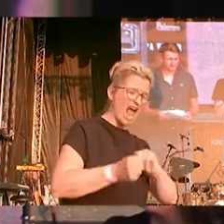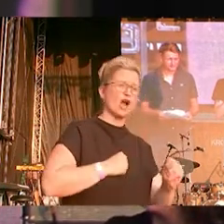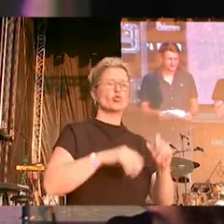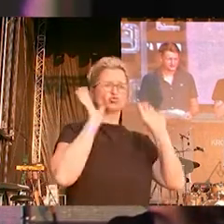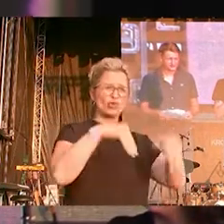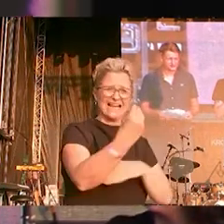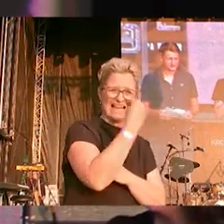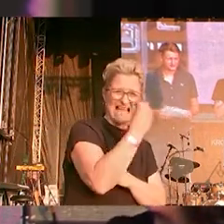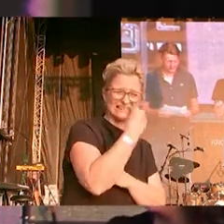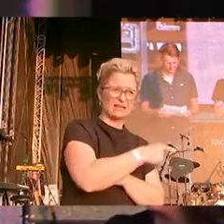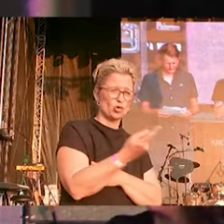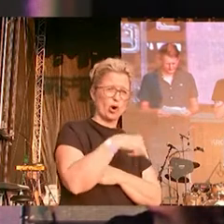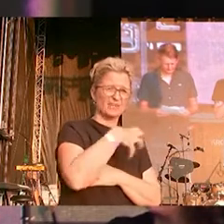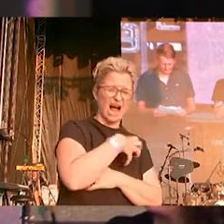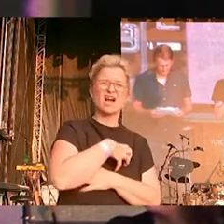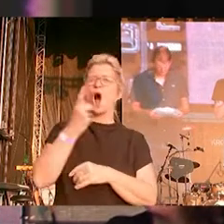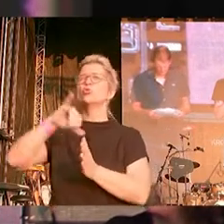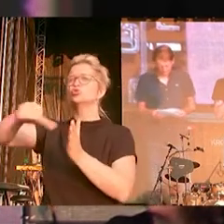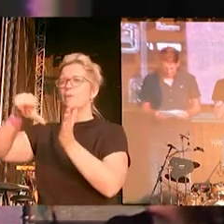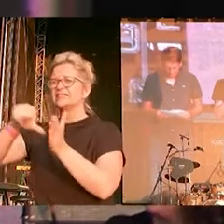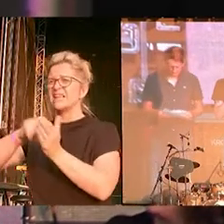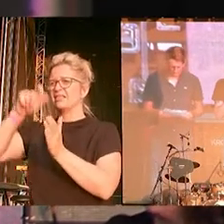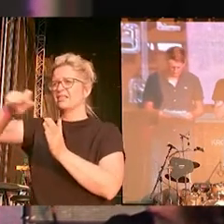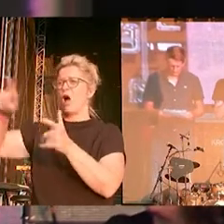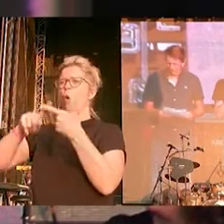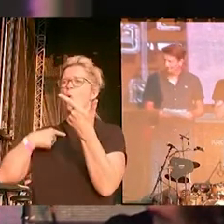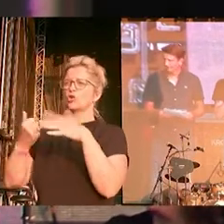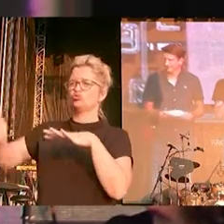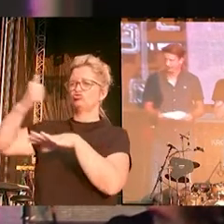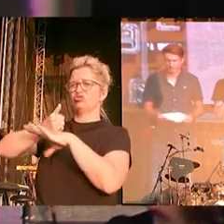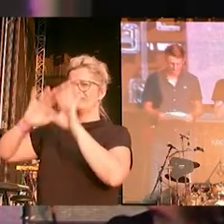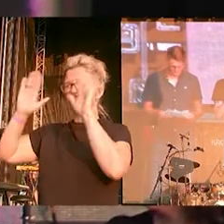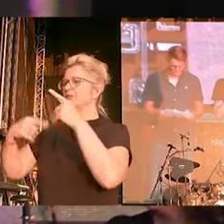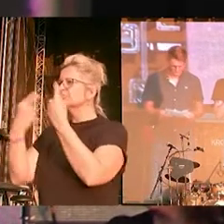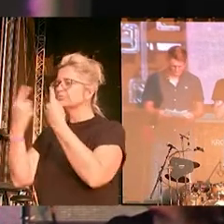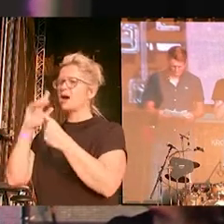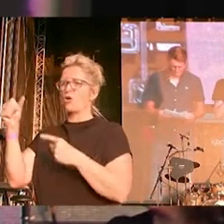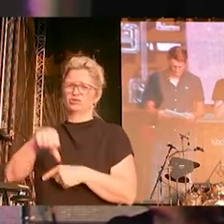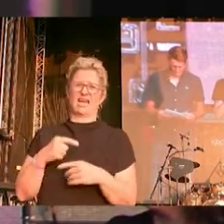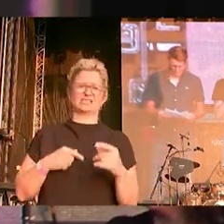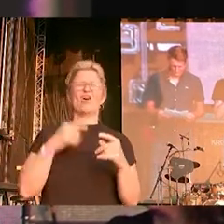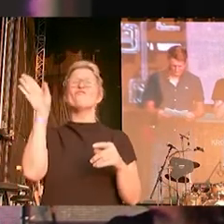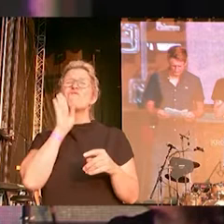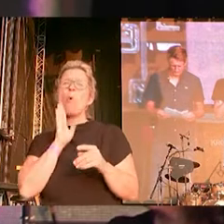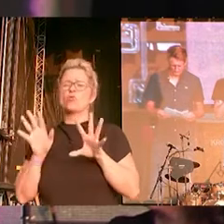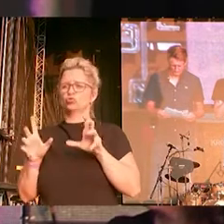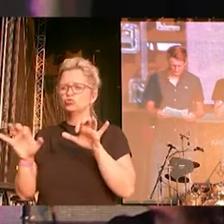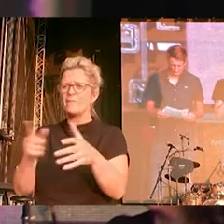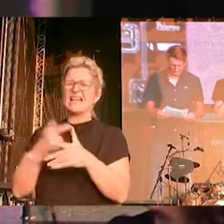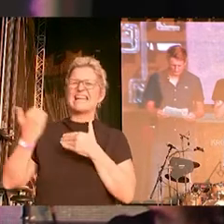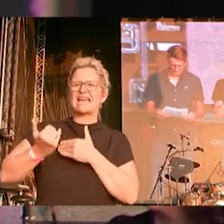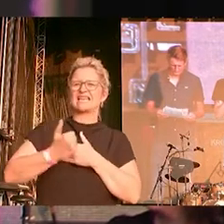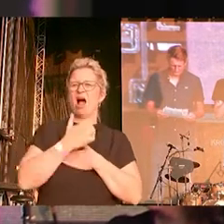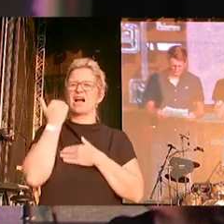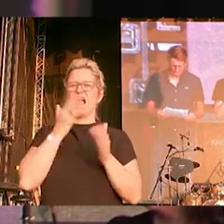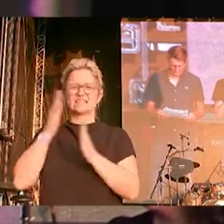vor allem der Stress mit den Vorgesetzten oder dem Jobcenter, steigende Mieten trotz schimmeligen Wohnungen, der alltägliche Rassismus und nicht zuletzt